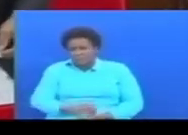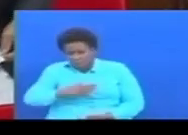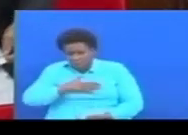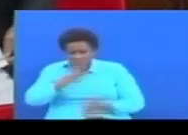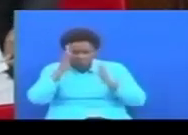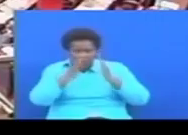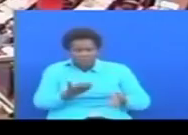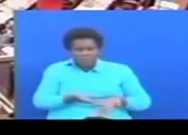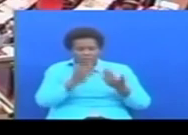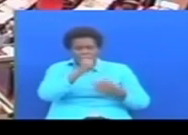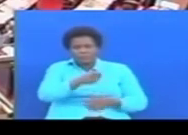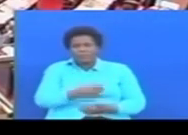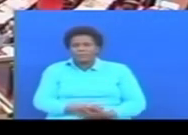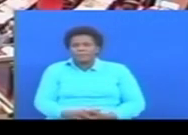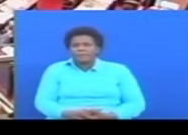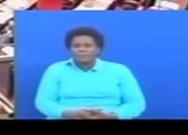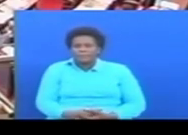Naibu Spika.